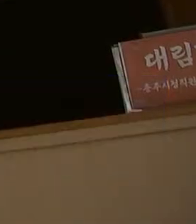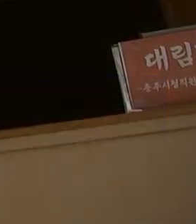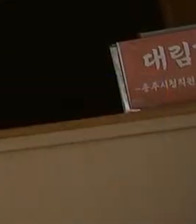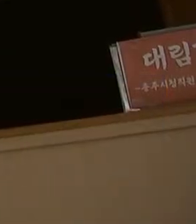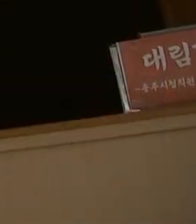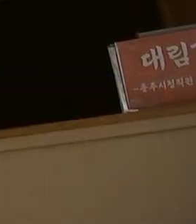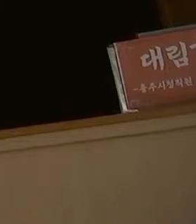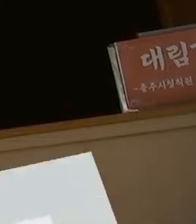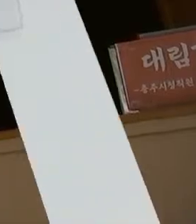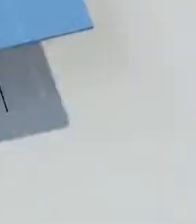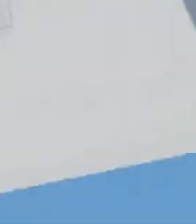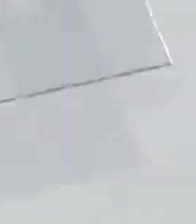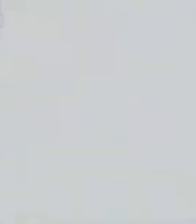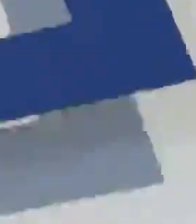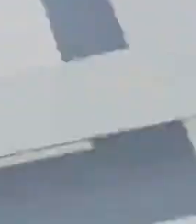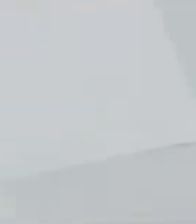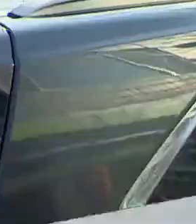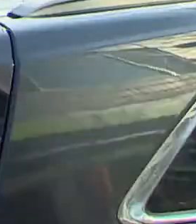늘어갑니다.